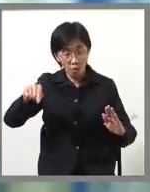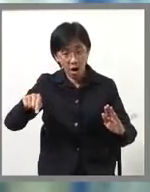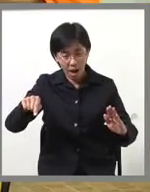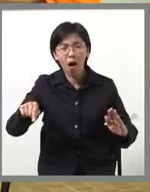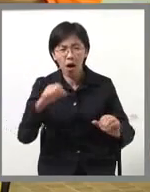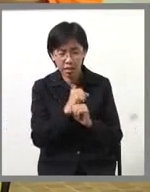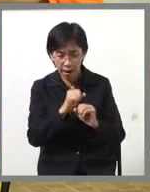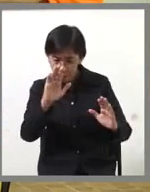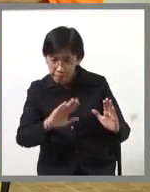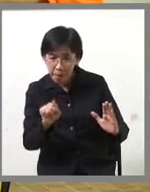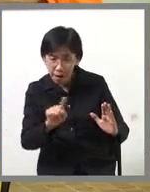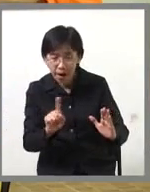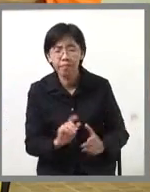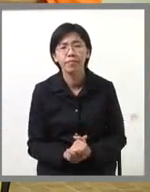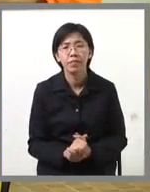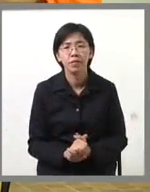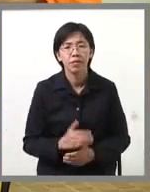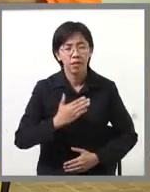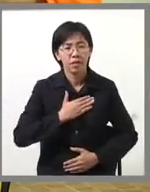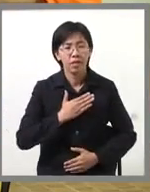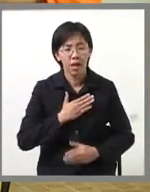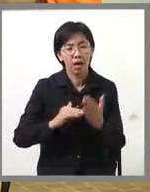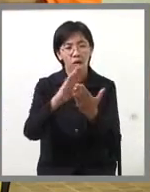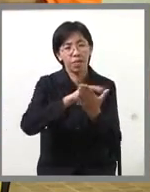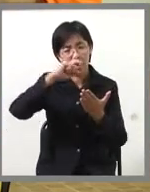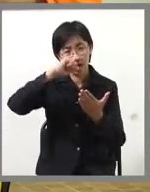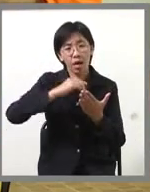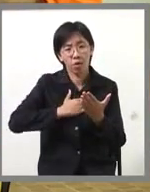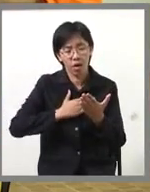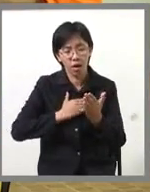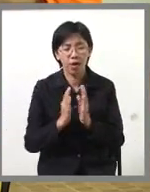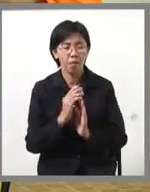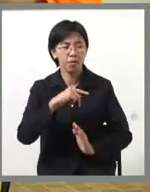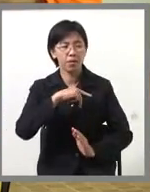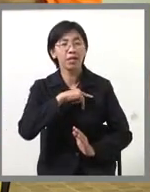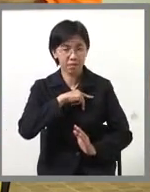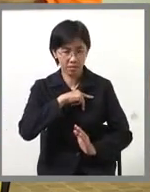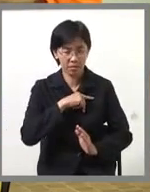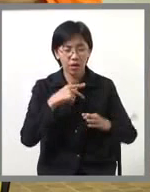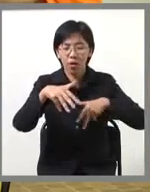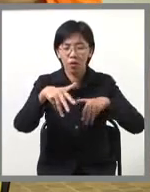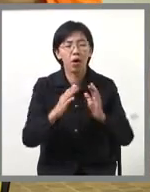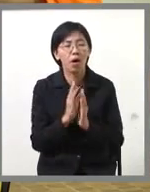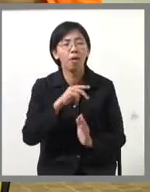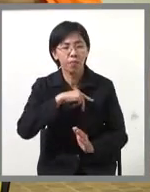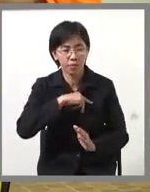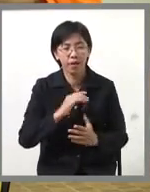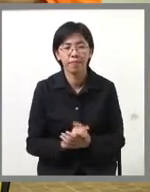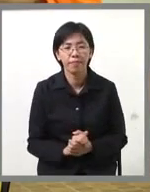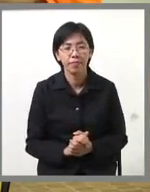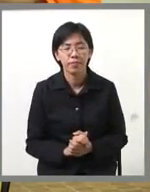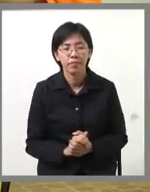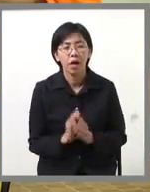ด้วยใช่ไหมคะ แนวคิดอันนี้ก็คิดมานานในฐานะที่ประเทศไทยของเราเนี่ยนับถือพระพุทธศาสน